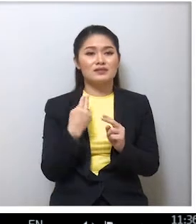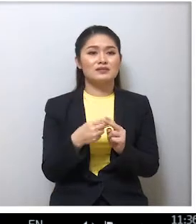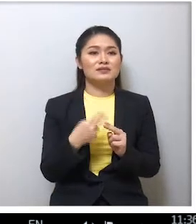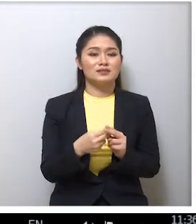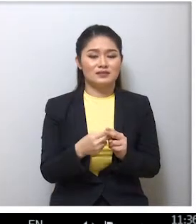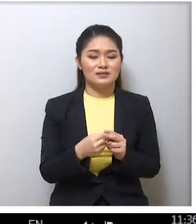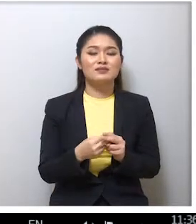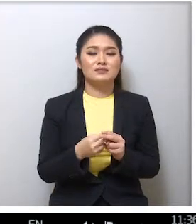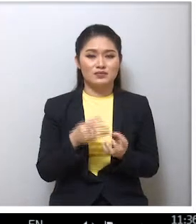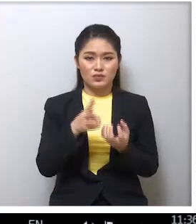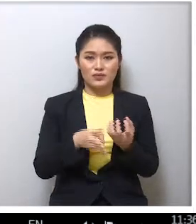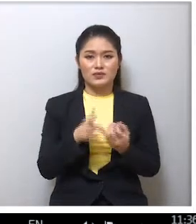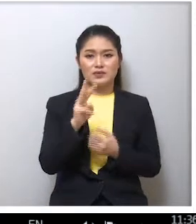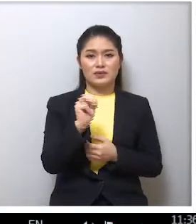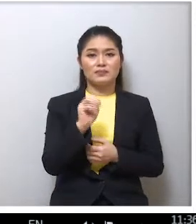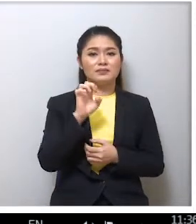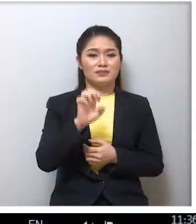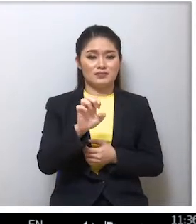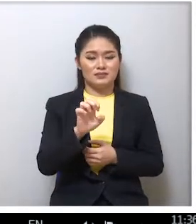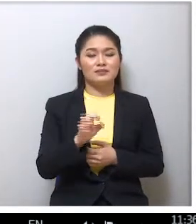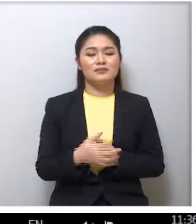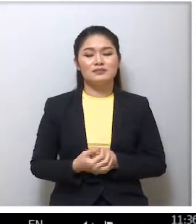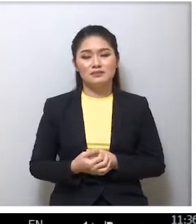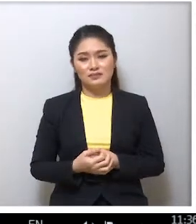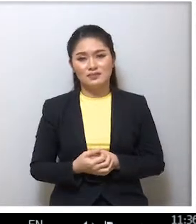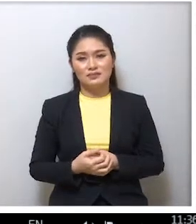า Material Map Browser นะครับ